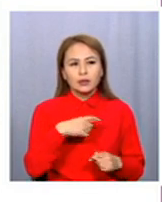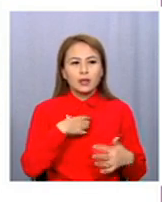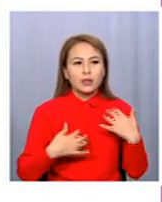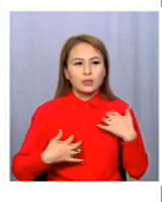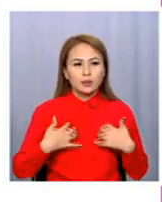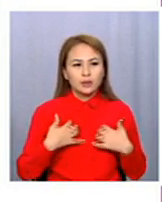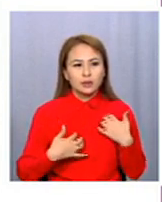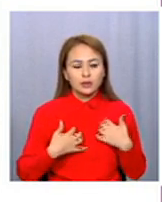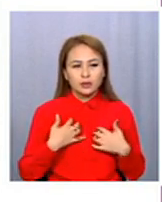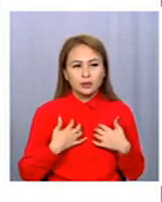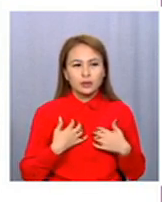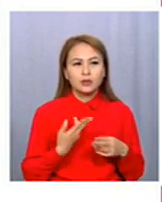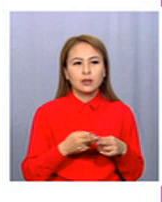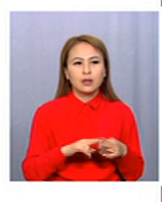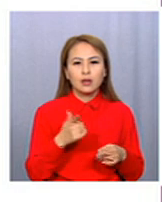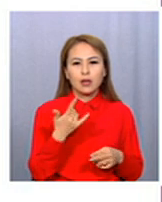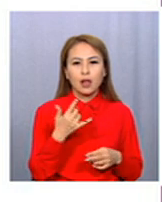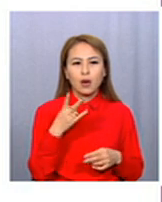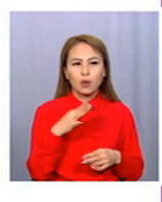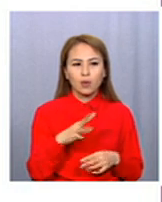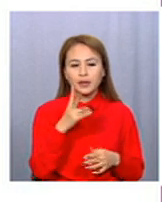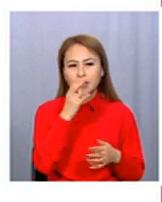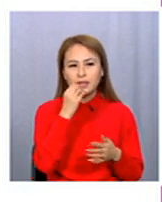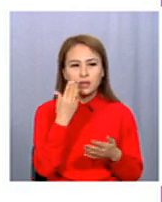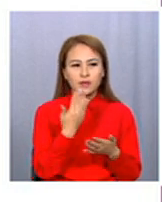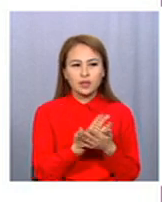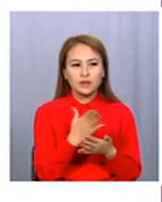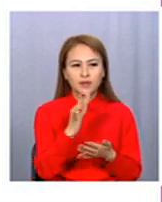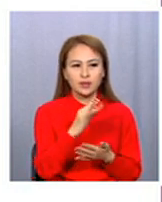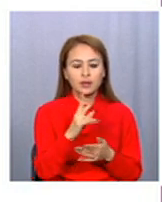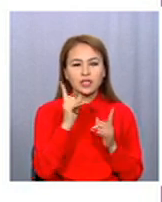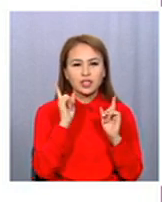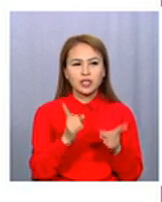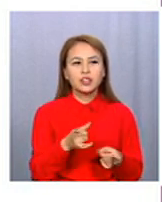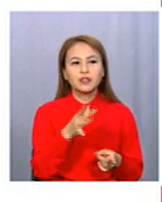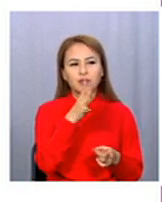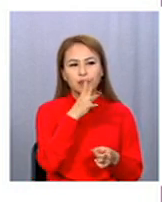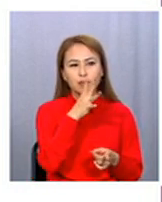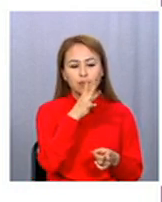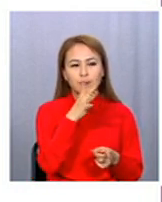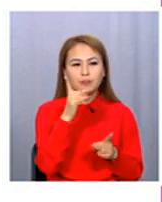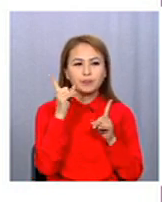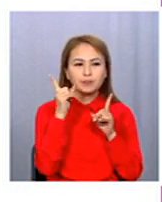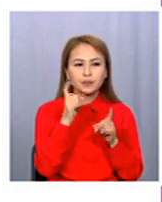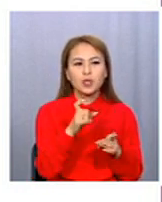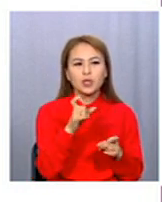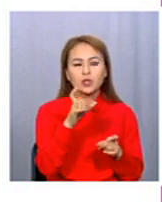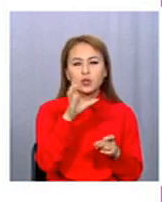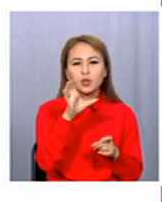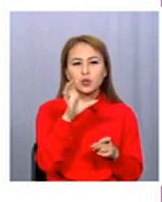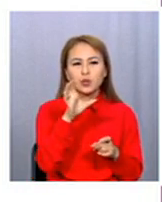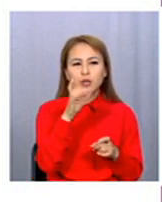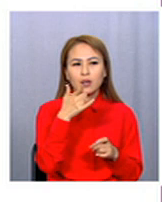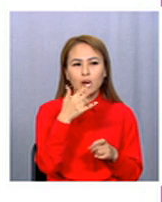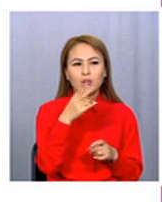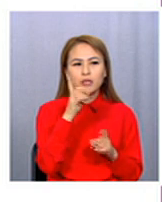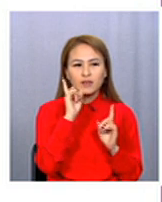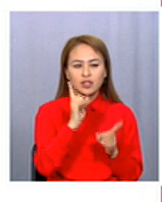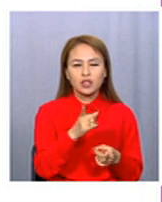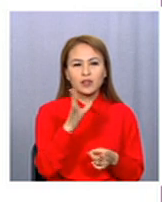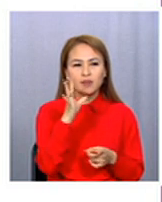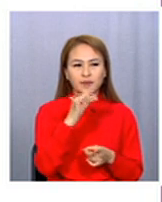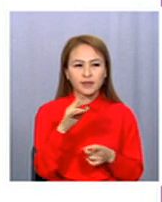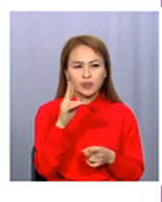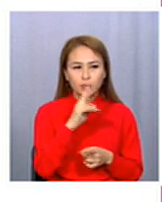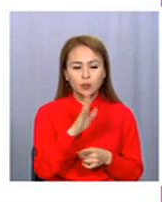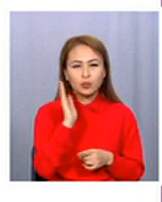Тороплюсь – это глагол несовершенного вида в настоящем времени. Помчимся – глагол совершенного вида